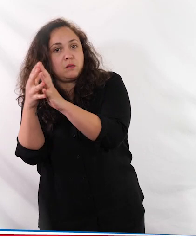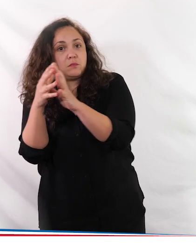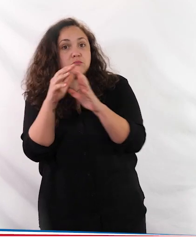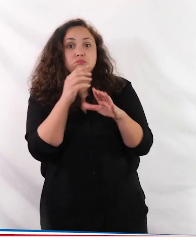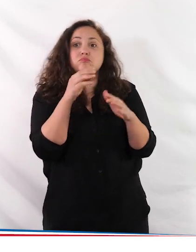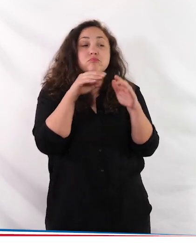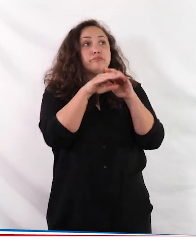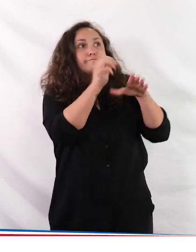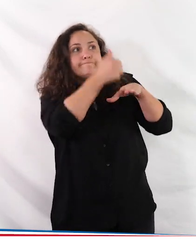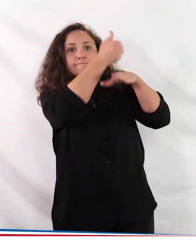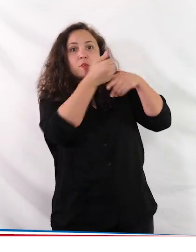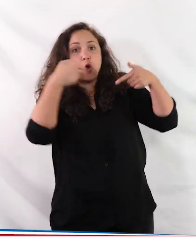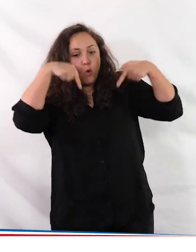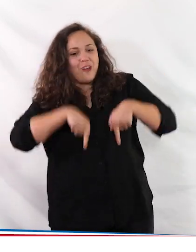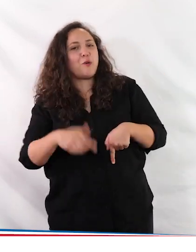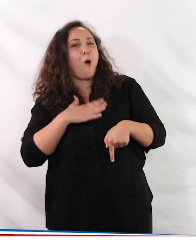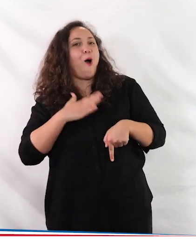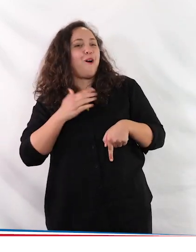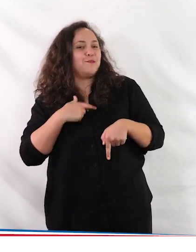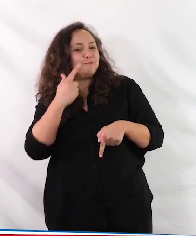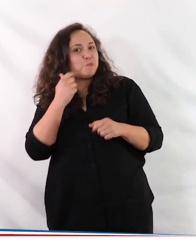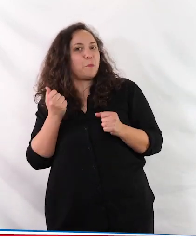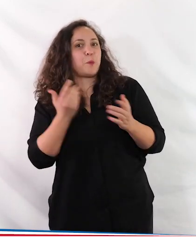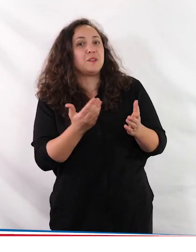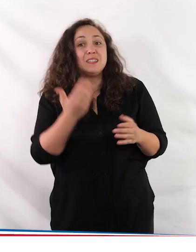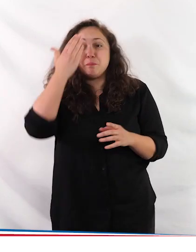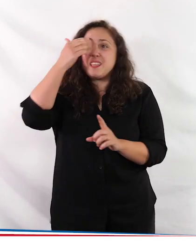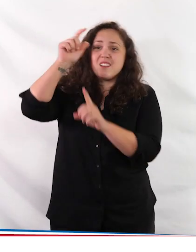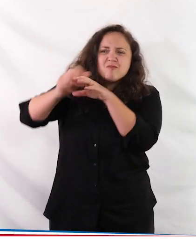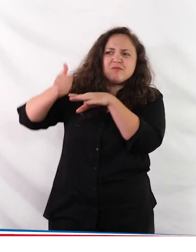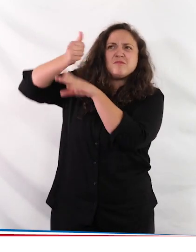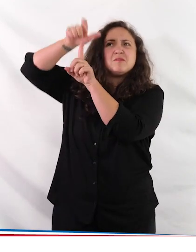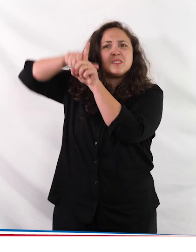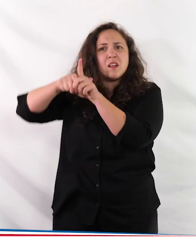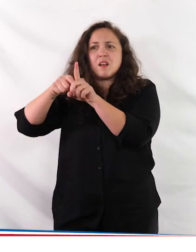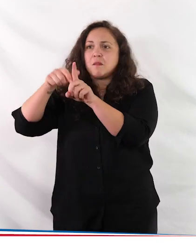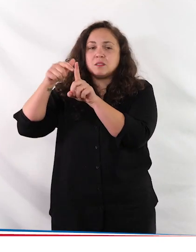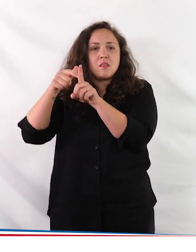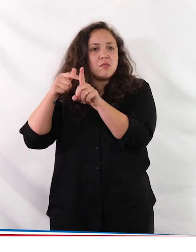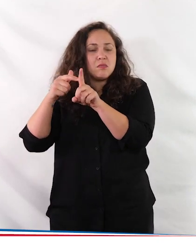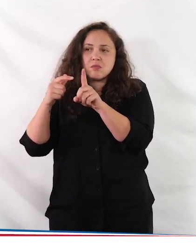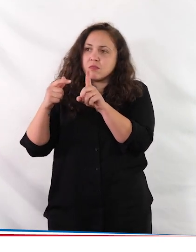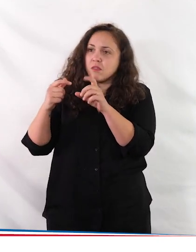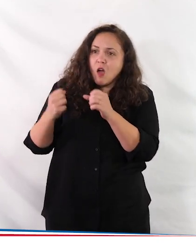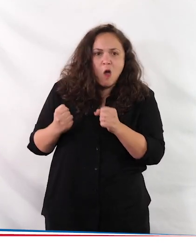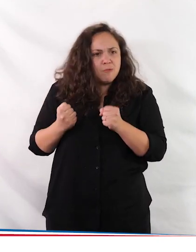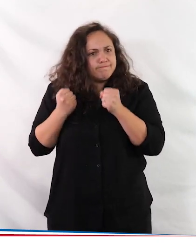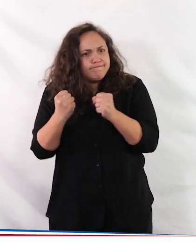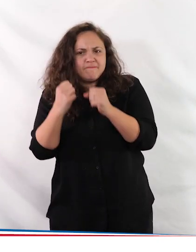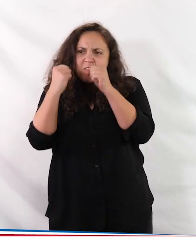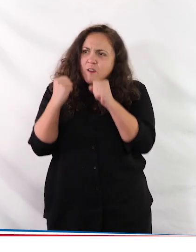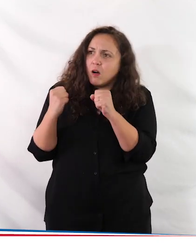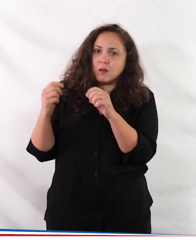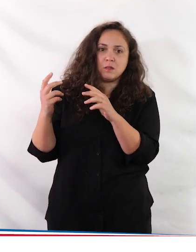dans le gouvernement que je proposerai. S'il n'y a pas quelqu'un de fort pour